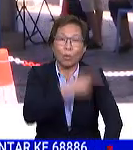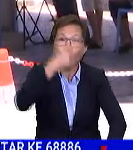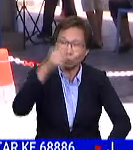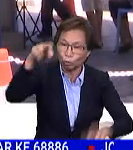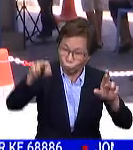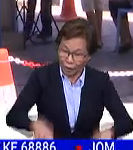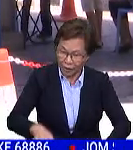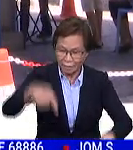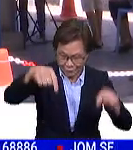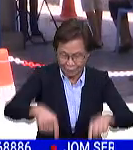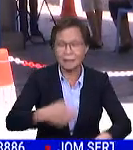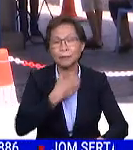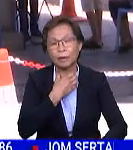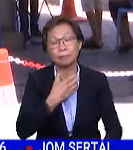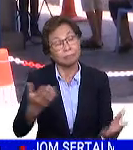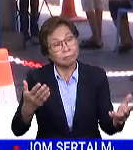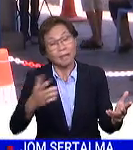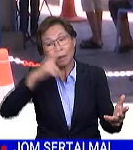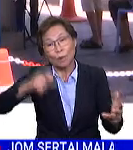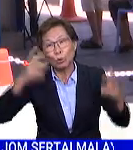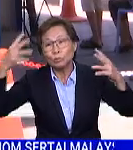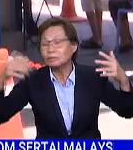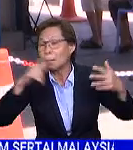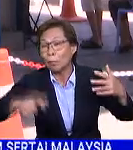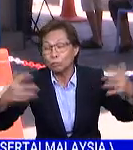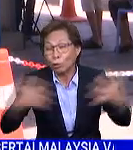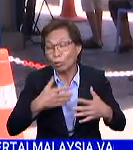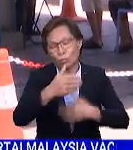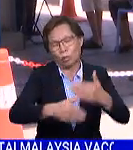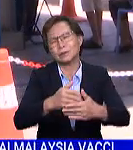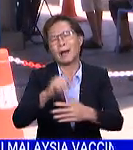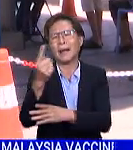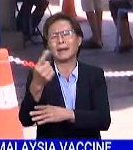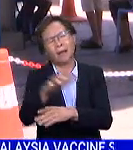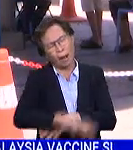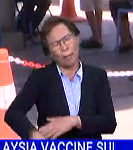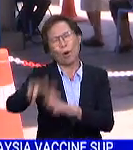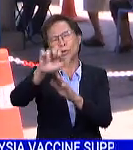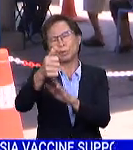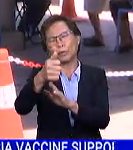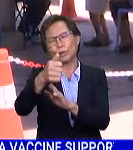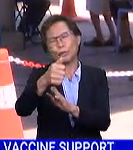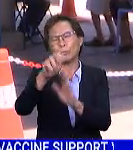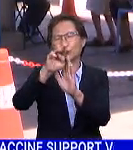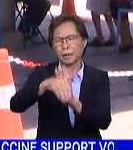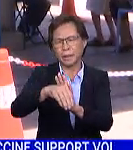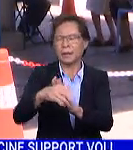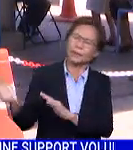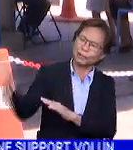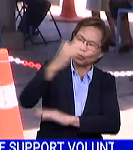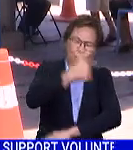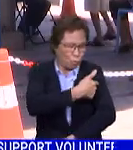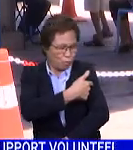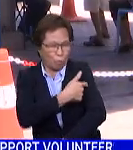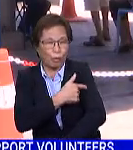rakyat di negeri ini. Jadi tidak perlu takut kerana prosesnya hanya memakan lebih kurang 10 minit. Jom